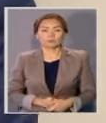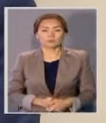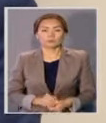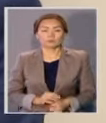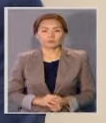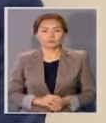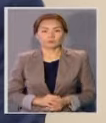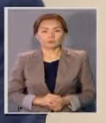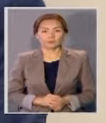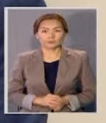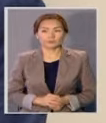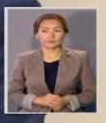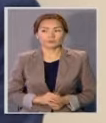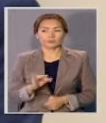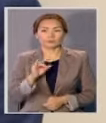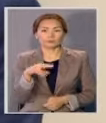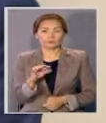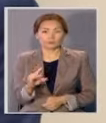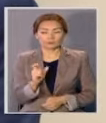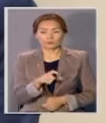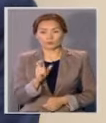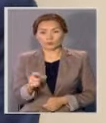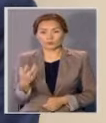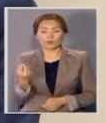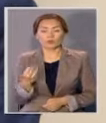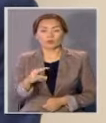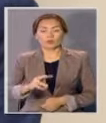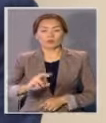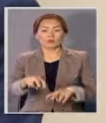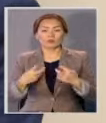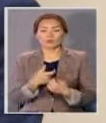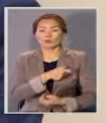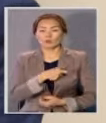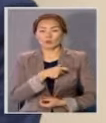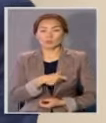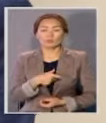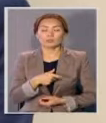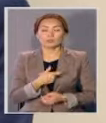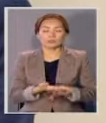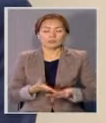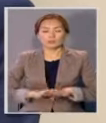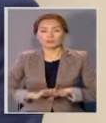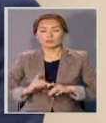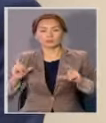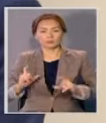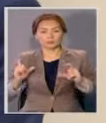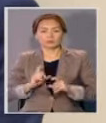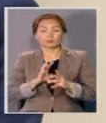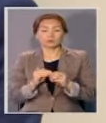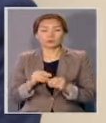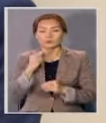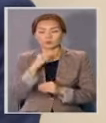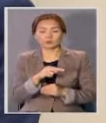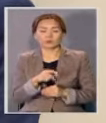дөңбекшіп жүрміз. Индер ауданының белсенді азаматтары, соның ішінде мәслихат депутаттары осы шектен тыс тасымалдың кесірінен